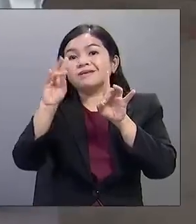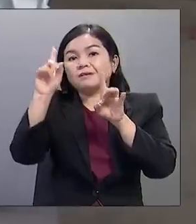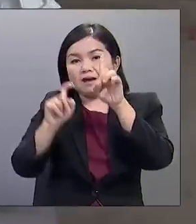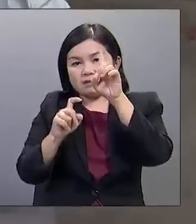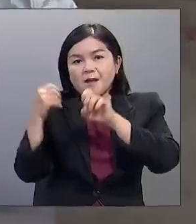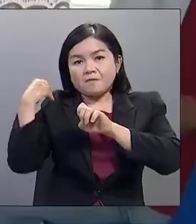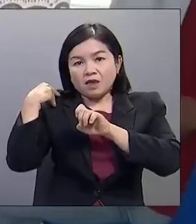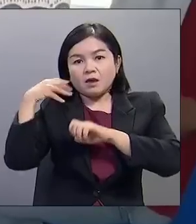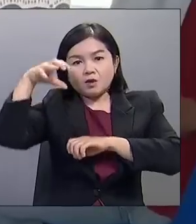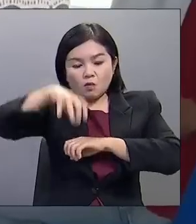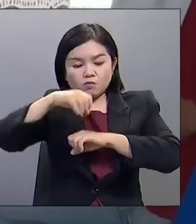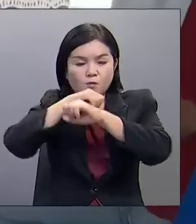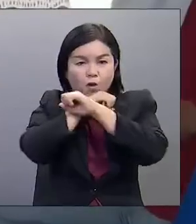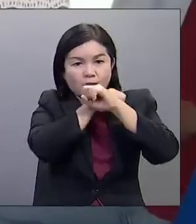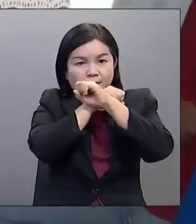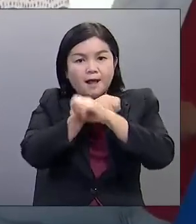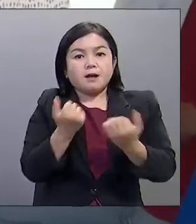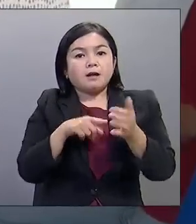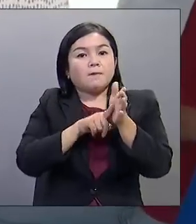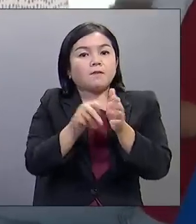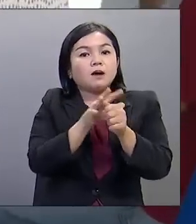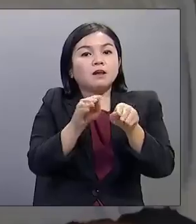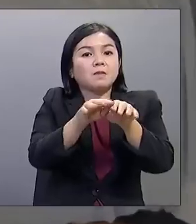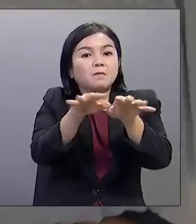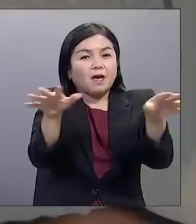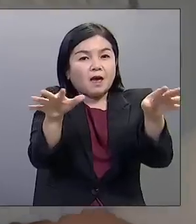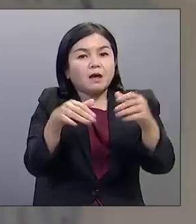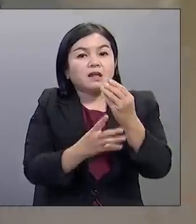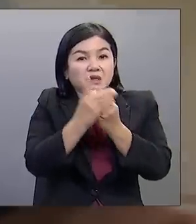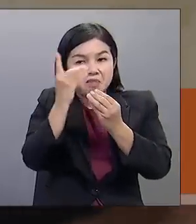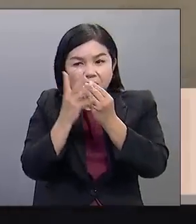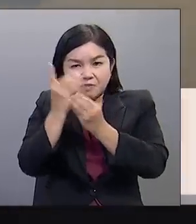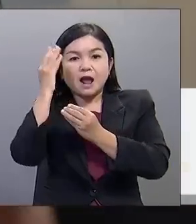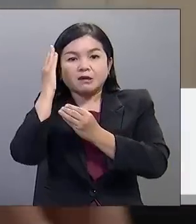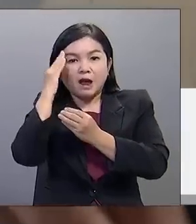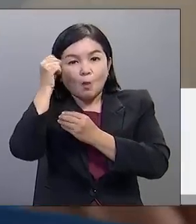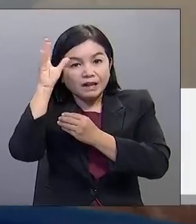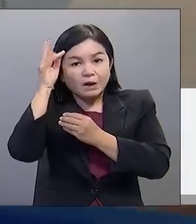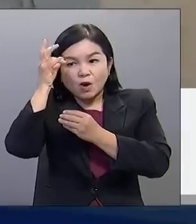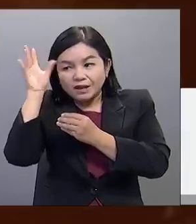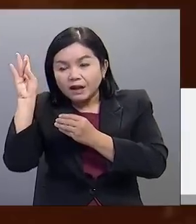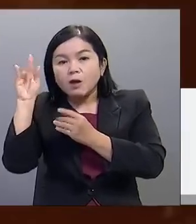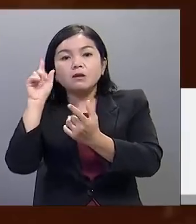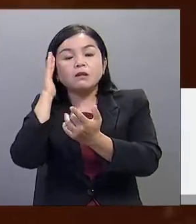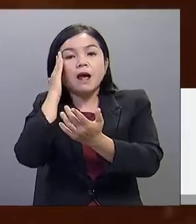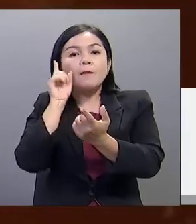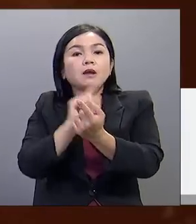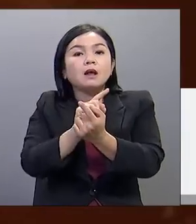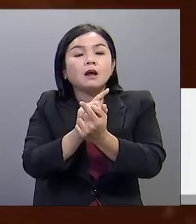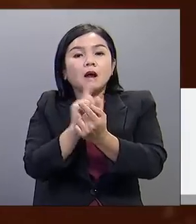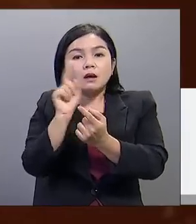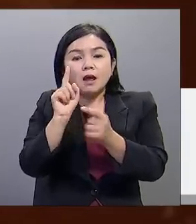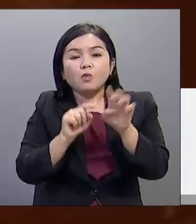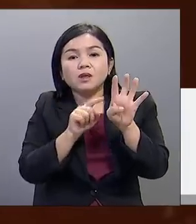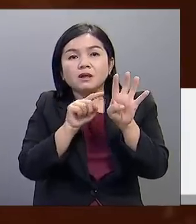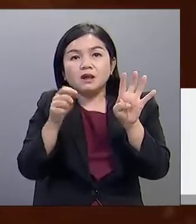กรมควบคุมโรครายงานสถานการณ์การแพร่ระบาดของโควิด 19รายสัปดาห์ระบุว่าข้อมูลระหว่างวันที่ 4ธันวาคมถึงวันที่ 10